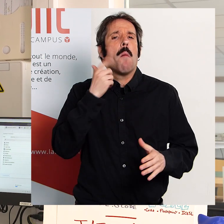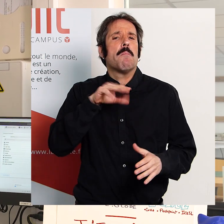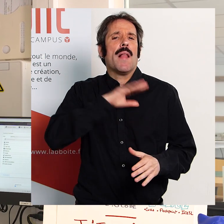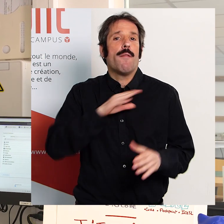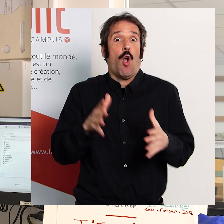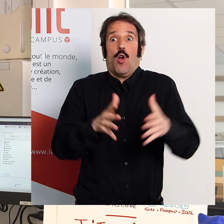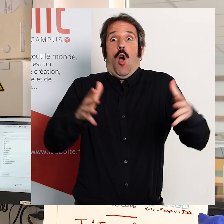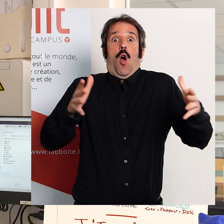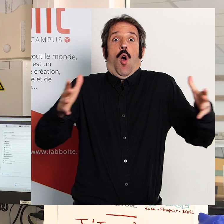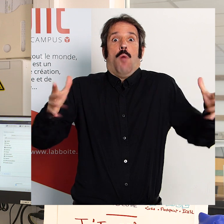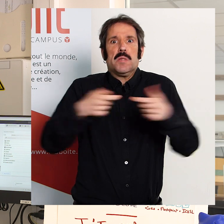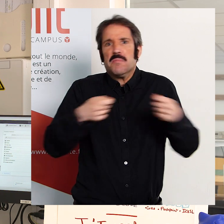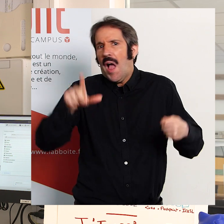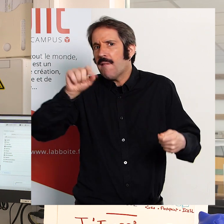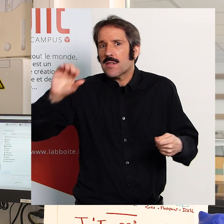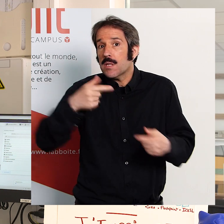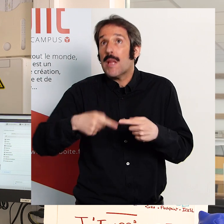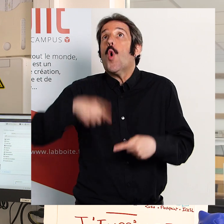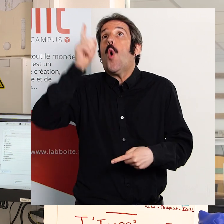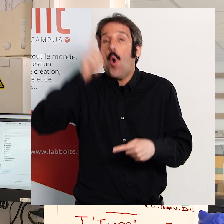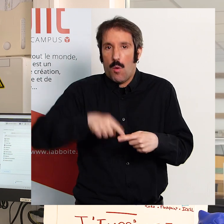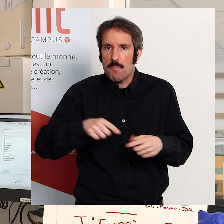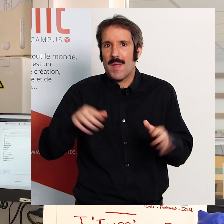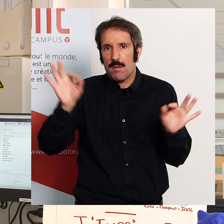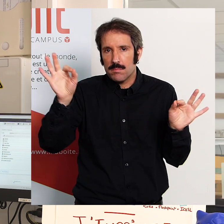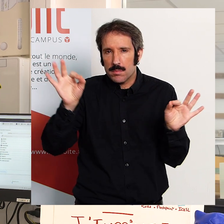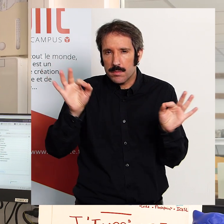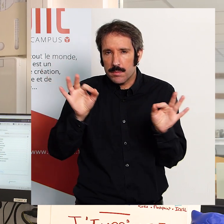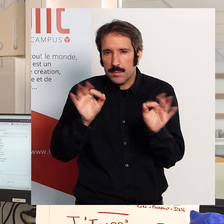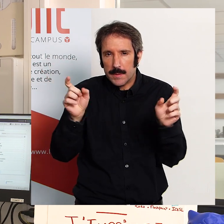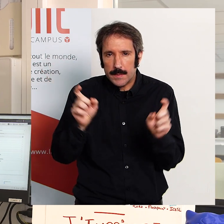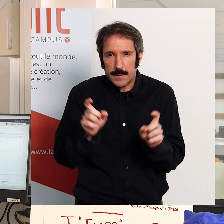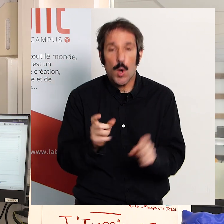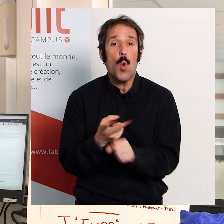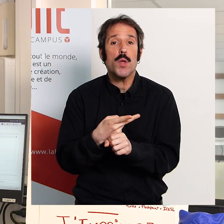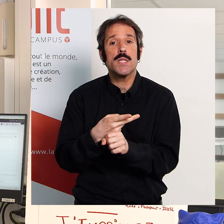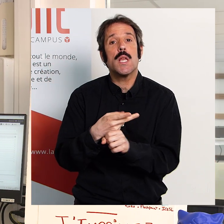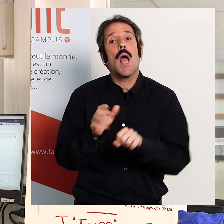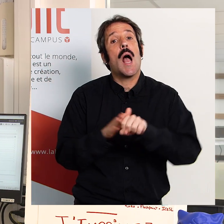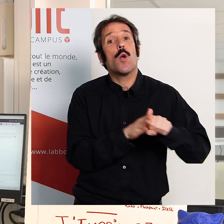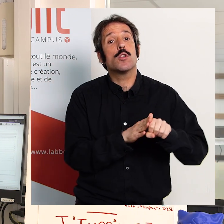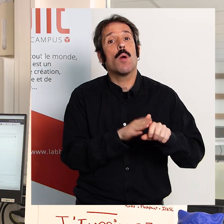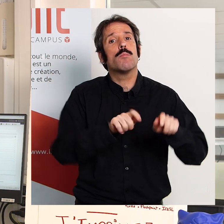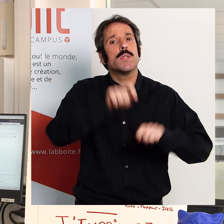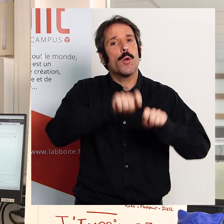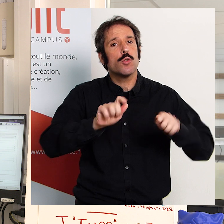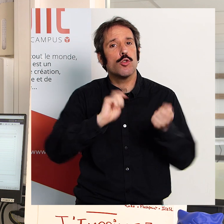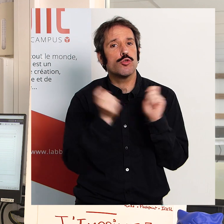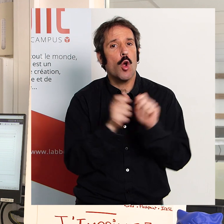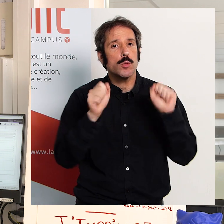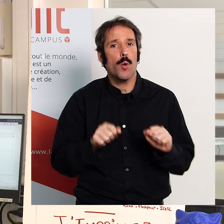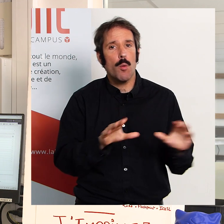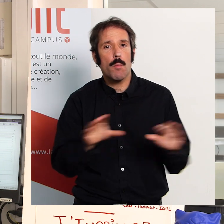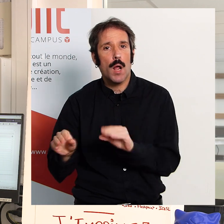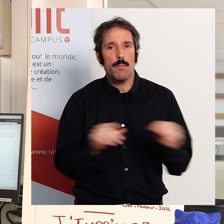Alors par défaut, là, il est très grand, hein. Il fait déjà presque 20 cm de haut. Donc je vais le redimensionner. Pour cela, j'ai des outils à gauche ici de redimensionnement